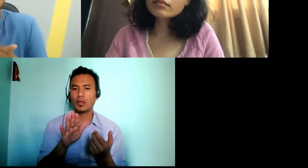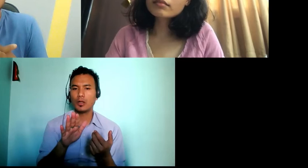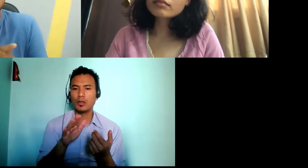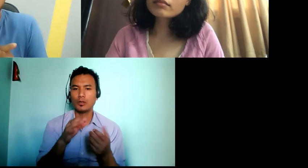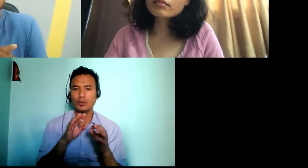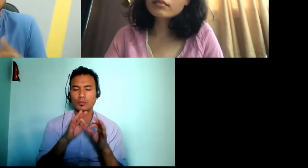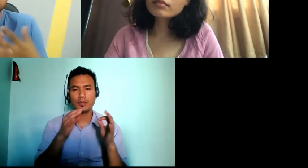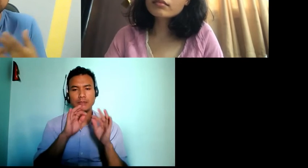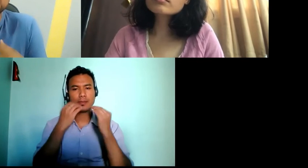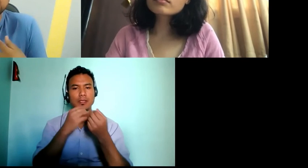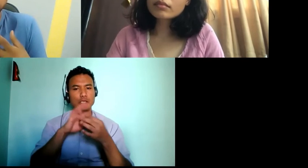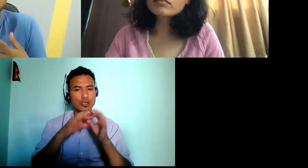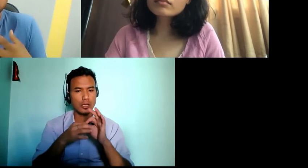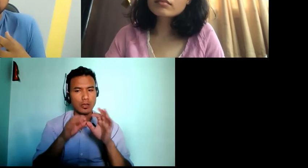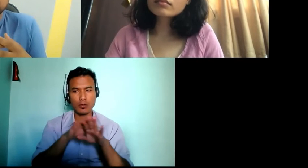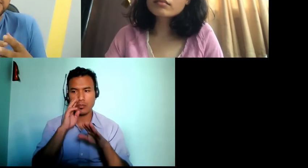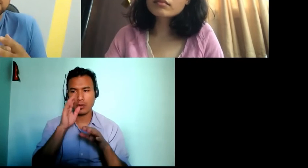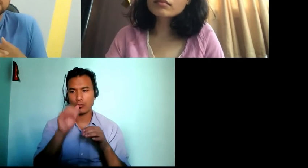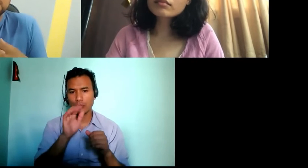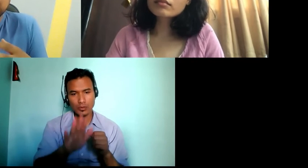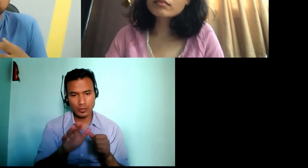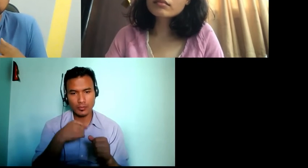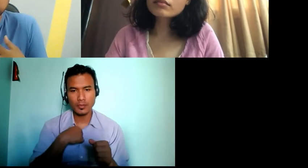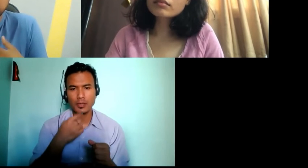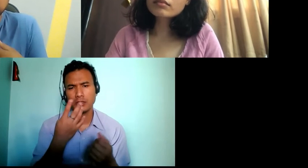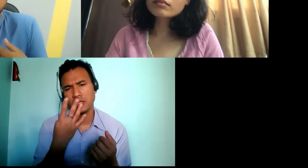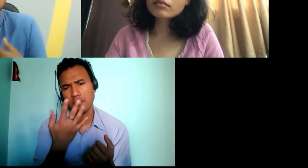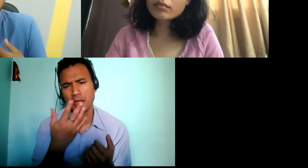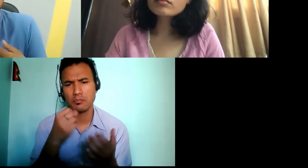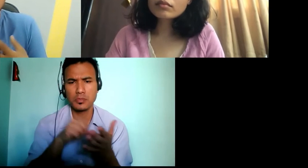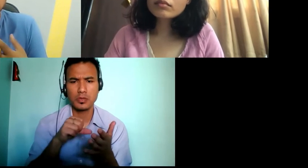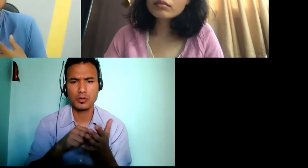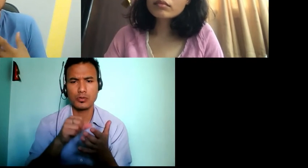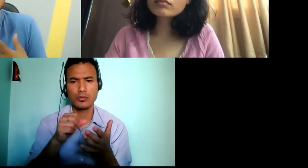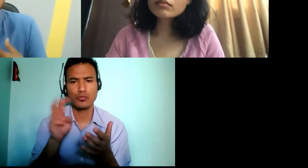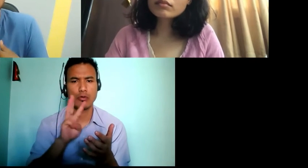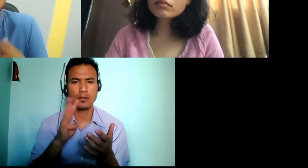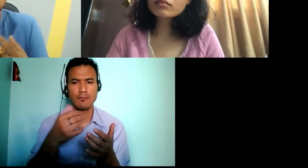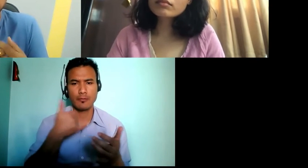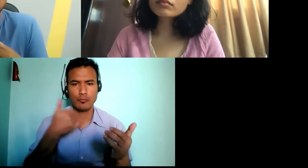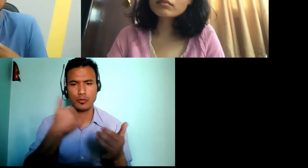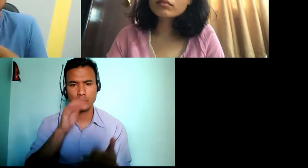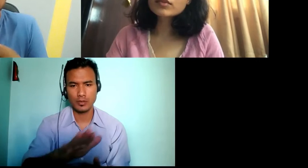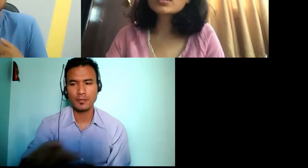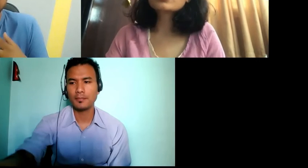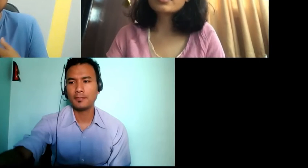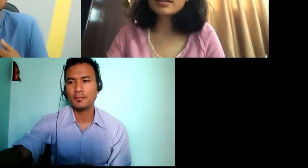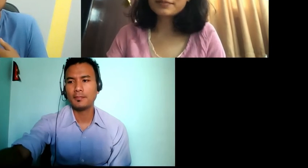जति पनि सोसियल मिडियामा आउँछ? मलाई व्यक्तिगत रूपमा पनि मलाई लगभग 4-5 चोटि नै मलाई व्हाट्सएपमा कल आइसकेको छ कि मैले 25 लाख जित्यो भनेर,